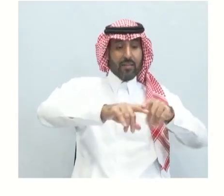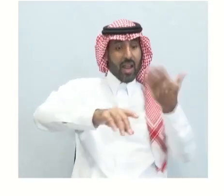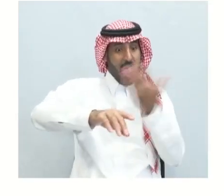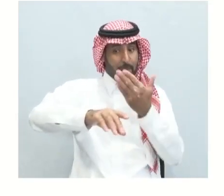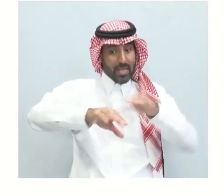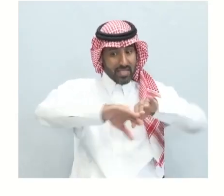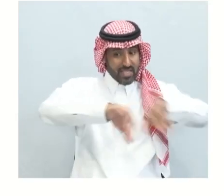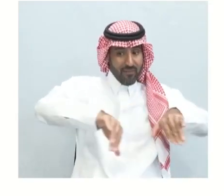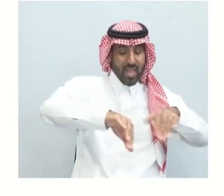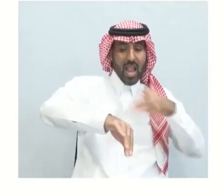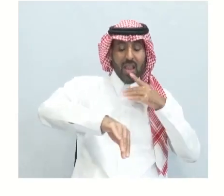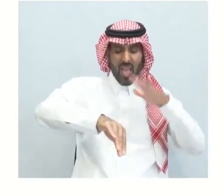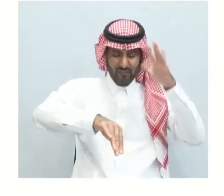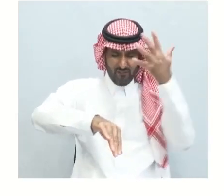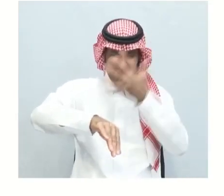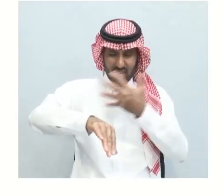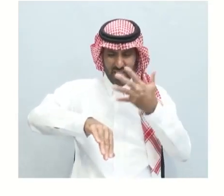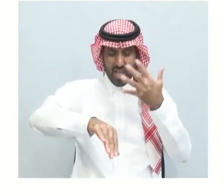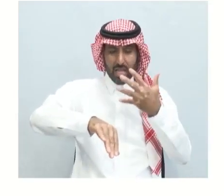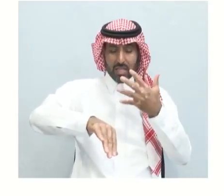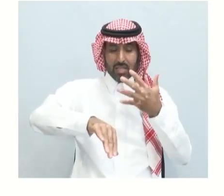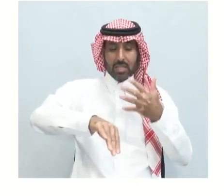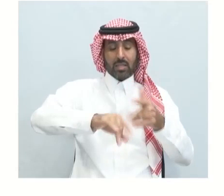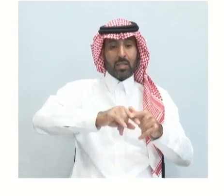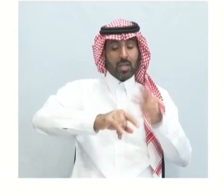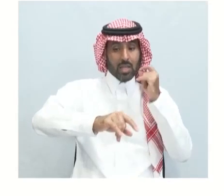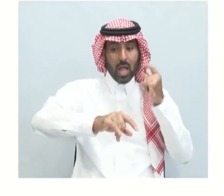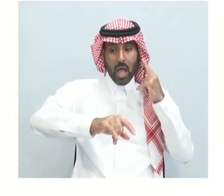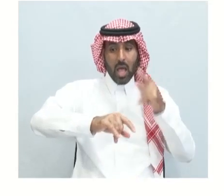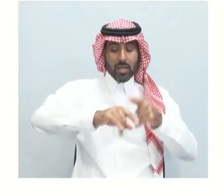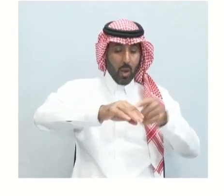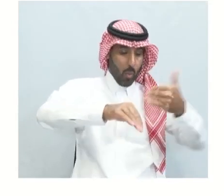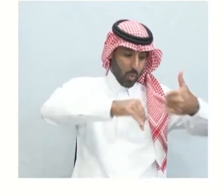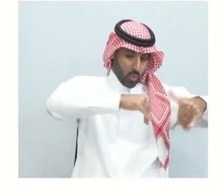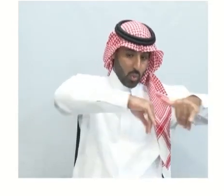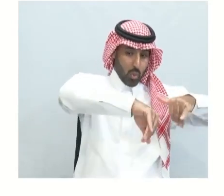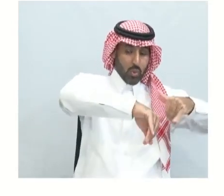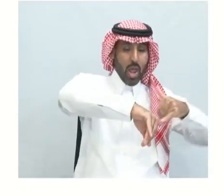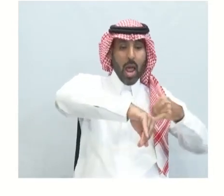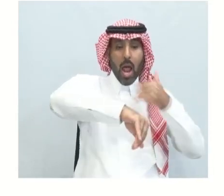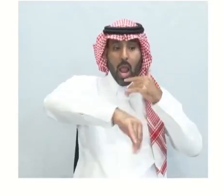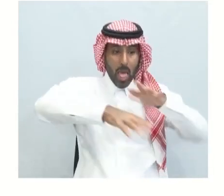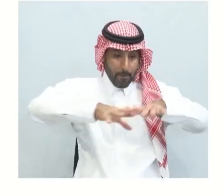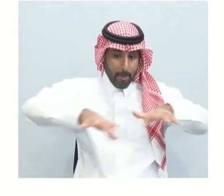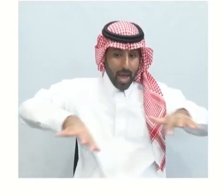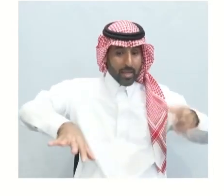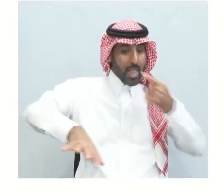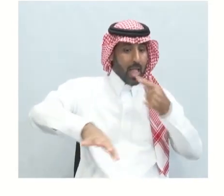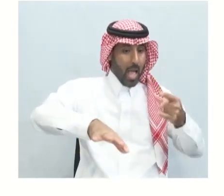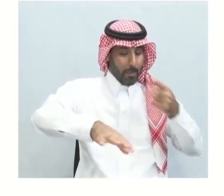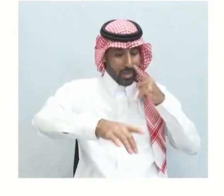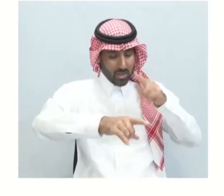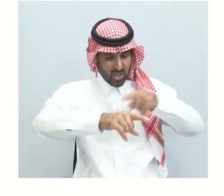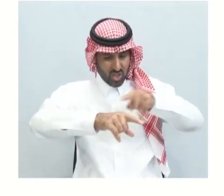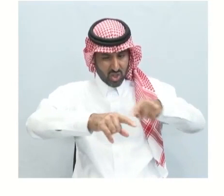الصفيحه الافريقيه وتكون خدود البحر الاحمر ظهرت لدينا هنا